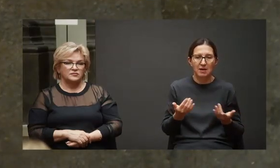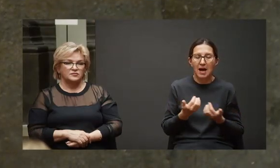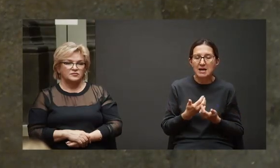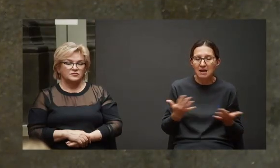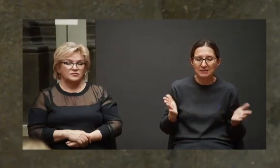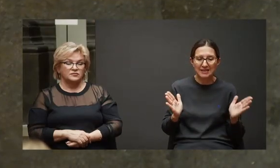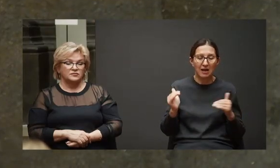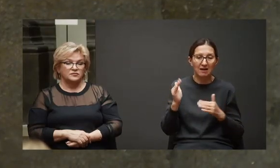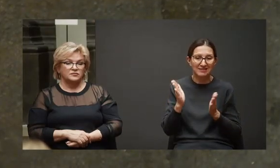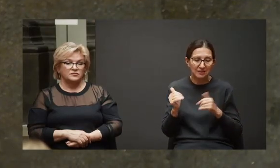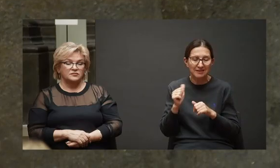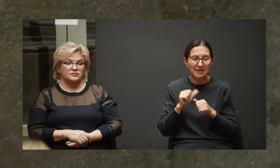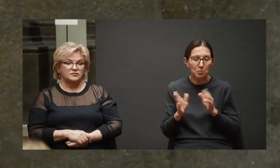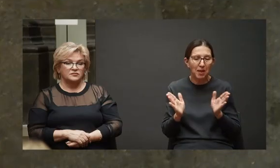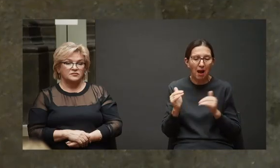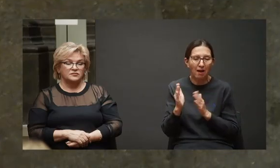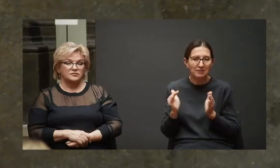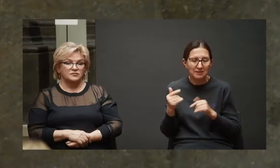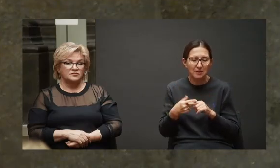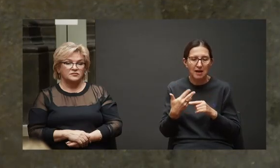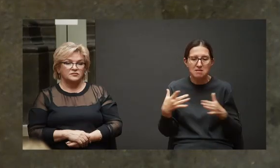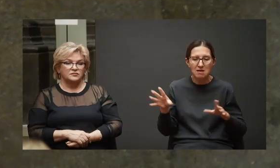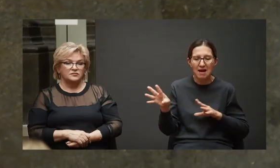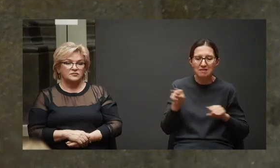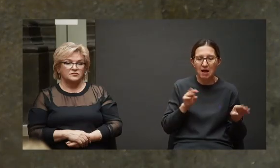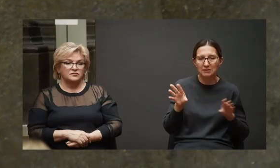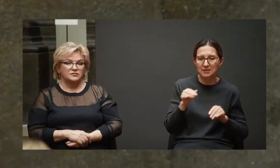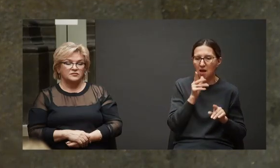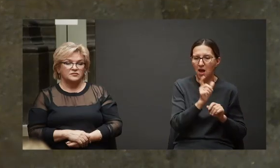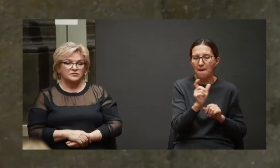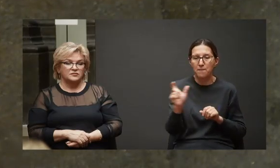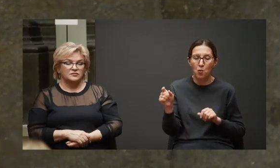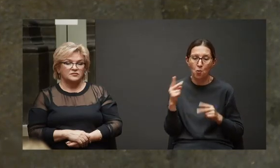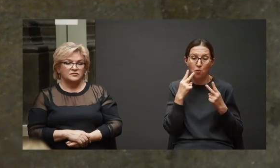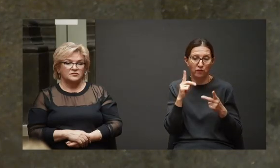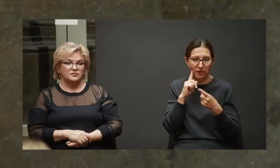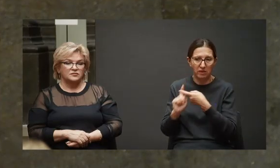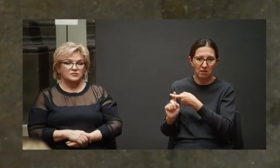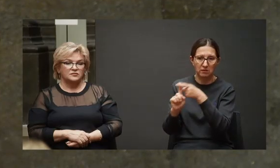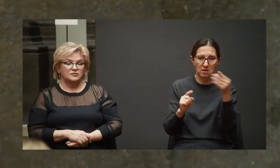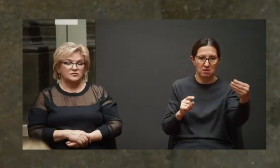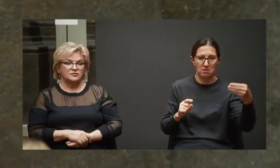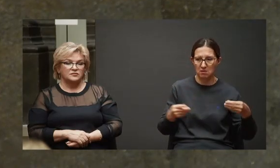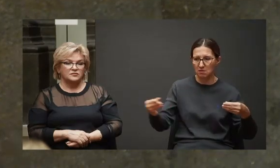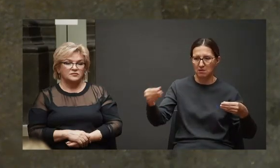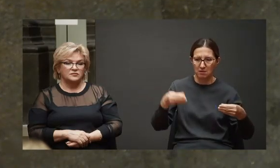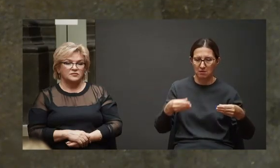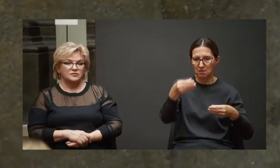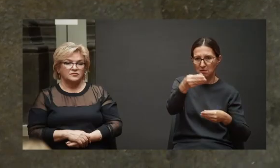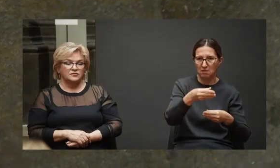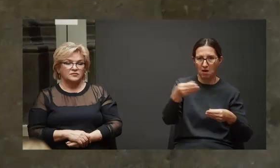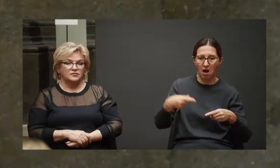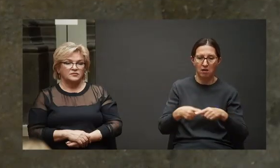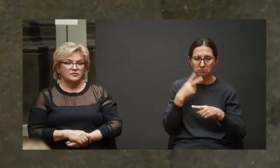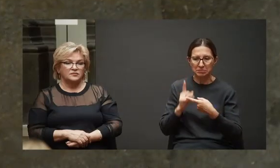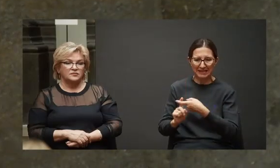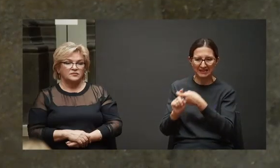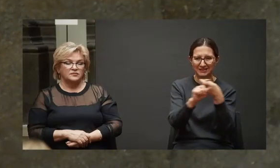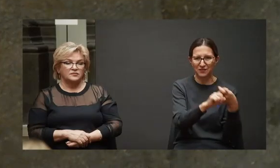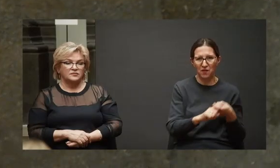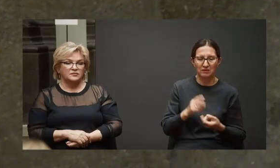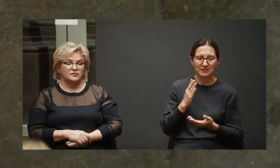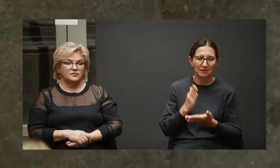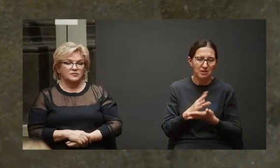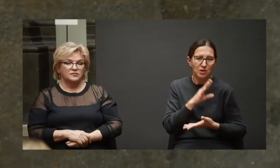разные картинки, именно картинки, да, из разных эпох. Да, то есть он видел их связь, он понимал, что это какой-то общий интерес,